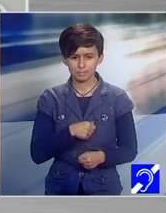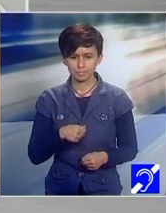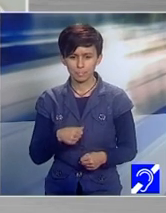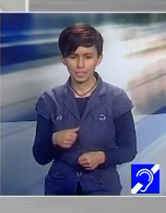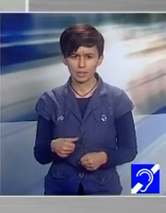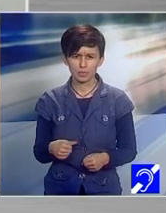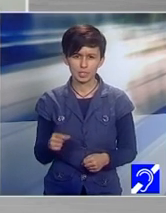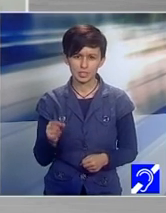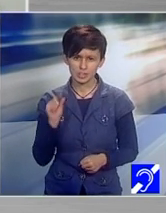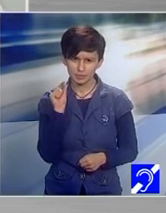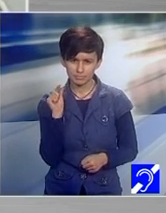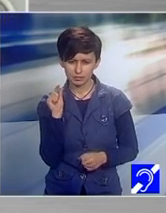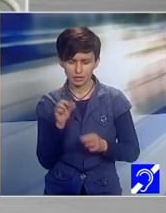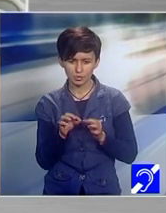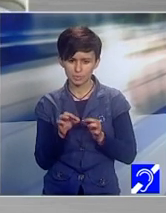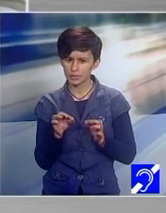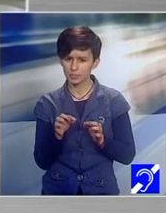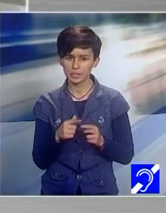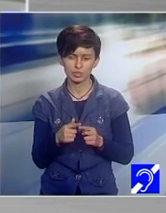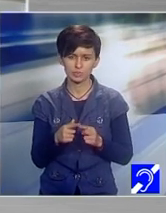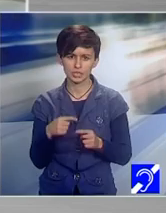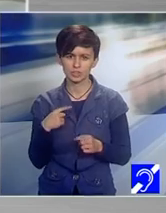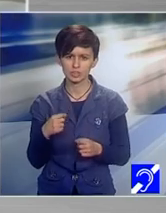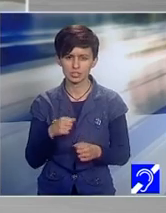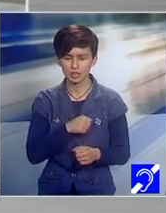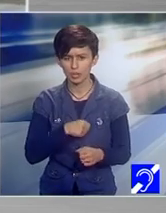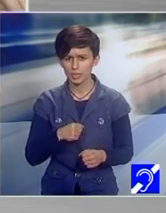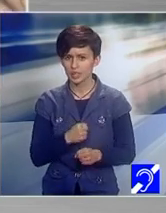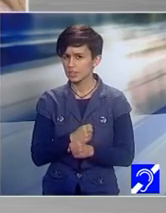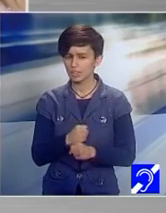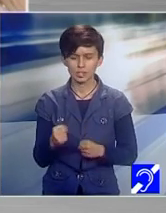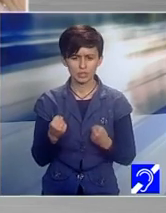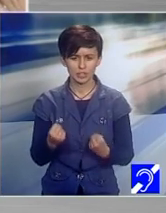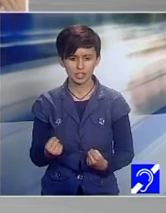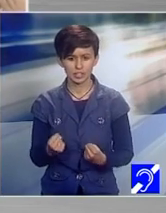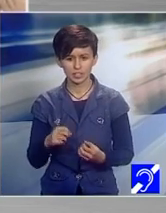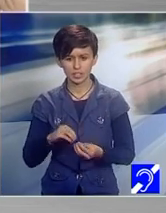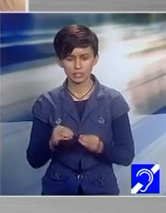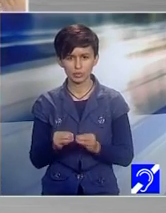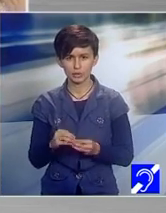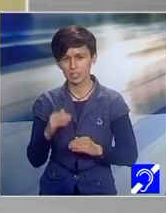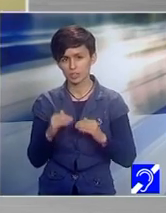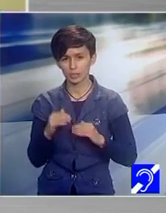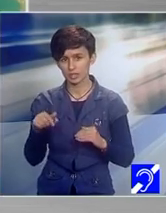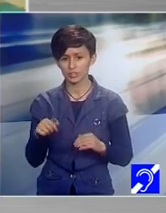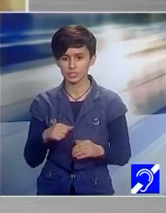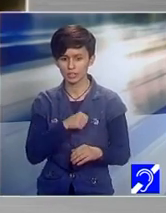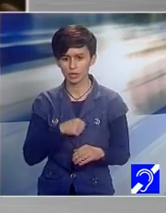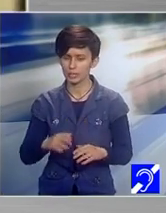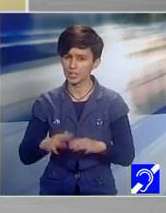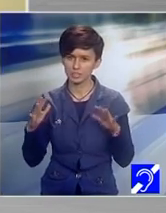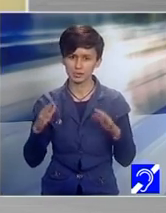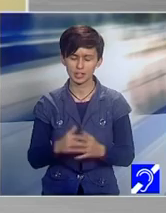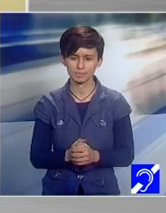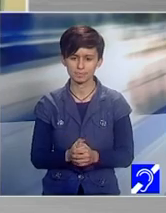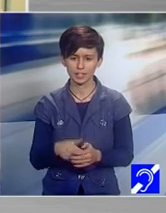de un milimetru și jumătate. Deci acelea sunt operații mult mai dificile decât acestea, unde suturezi niște vase mari, niște elemente mari, chirurgicale. Și o astfel de trusă